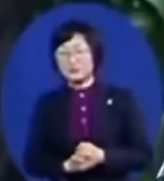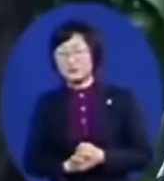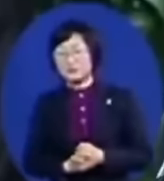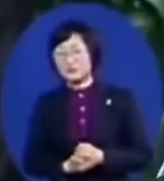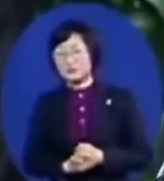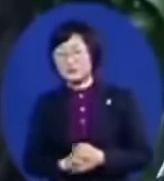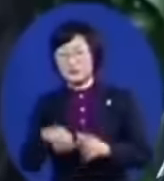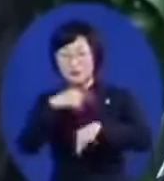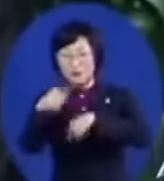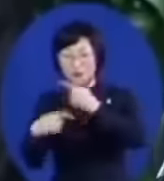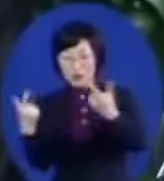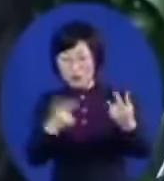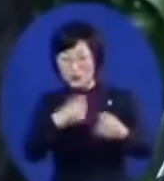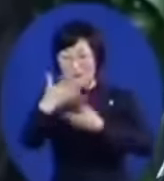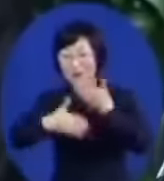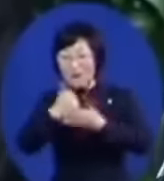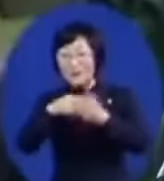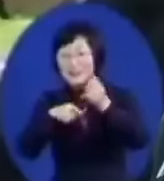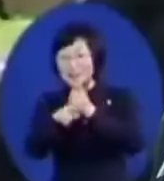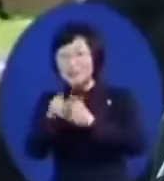따라 말씀해. 잘못된 신앙은